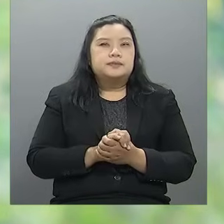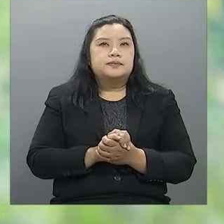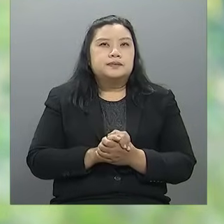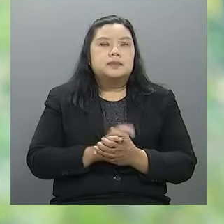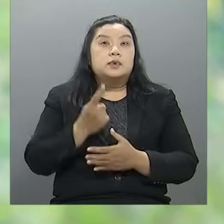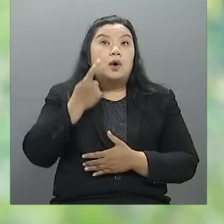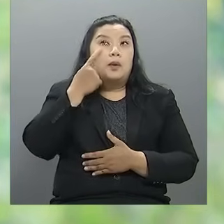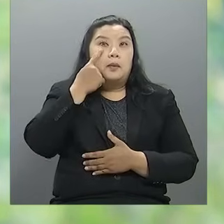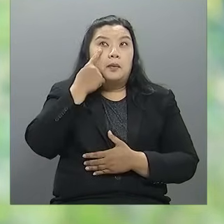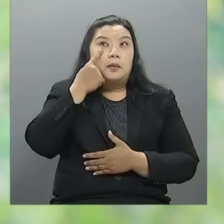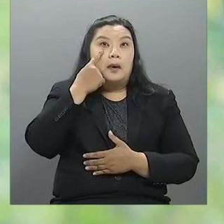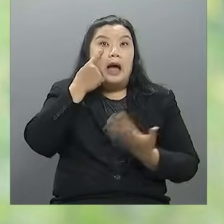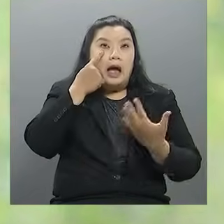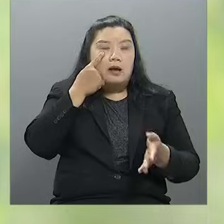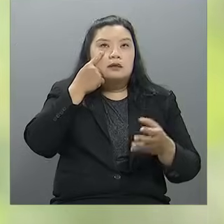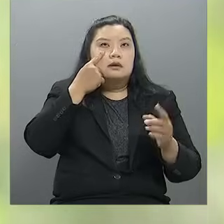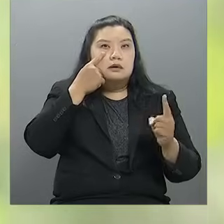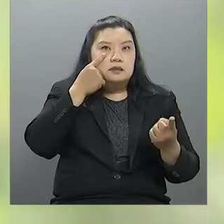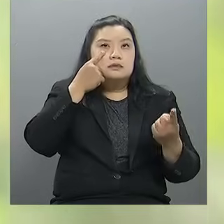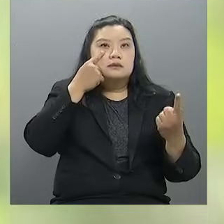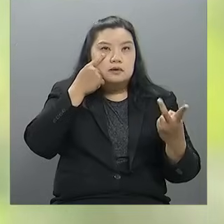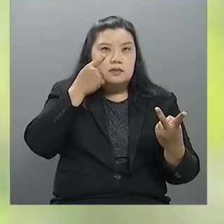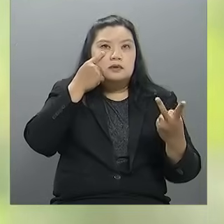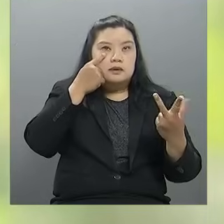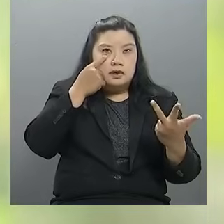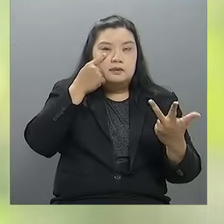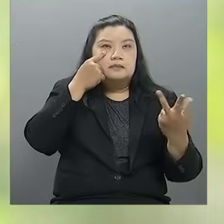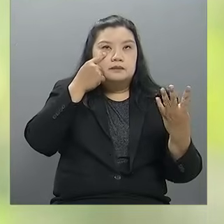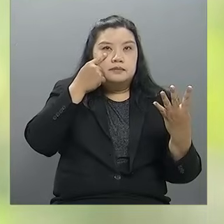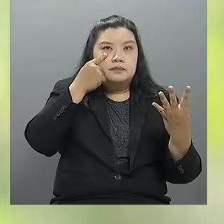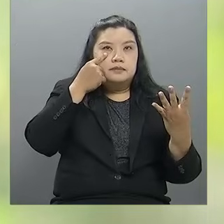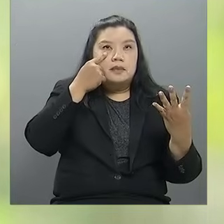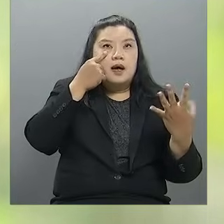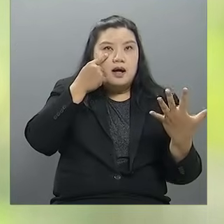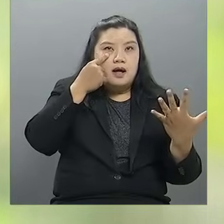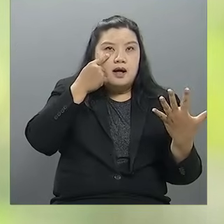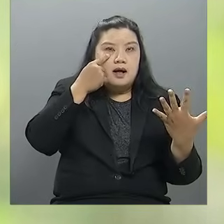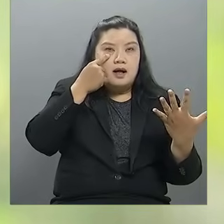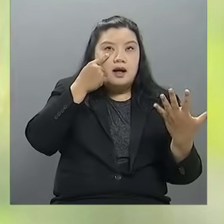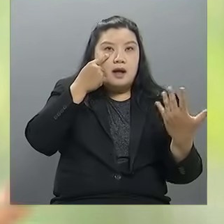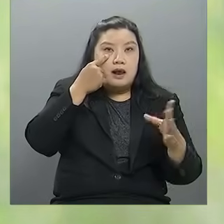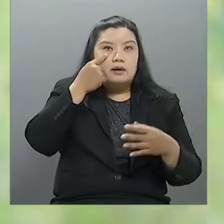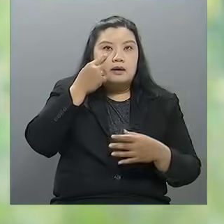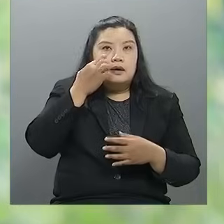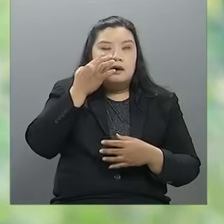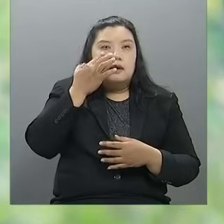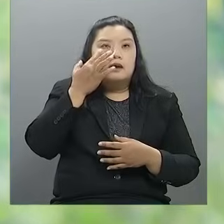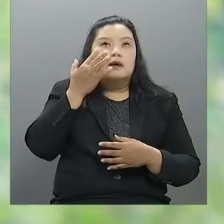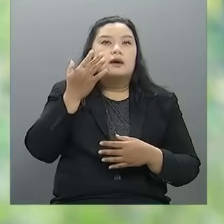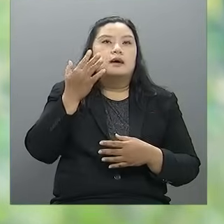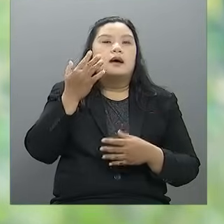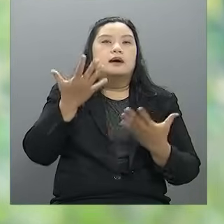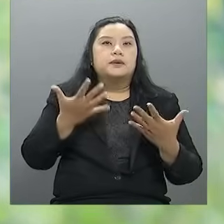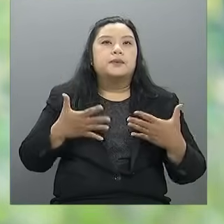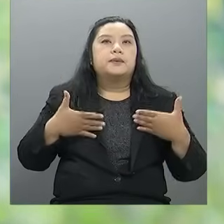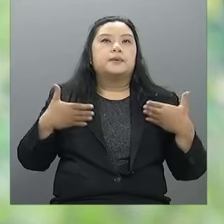1 2 3 4 5 แล้วก็ Beautifulผ่อนคลายพอจดตต กดให